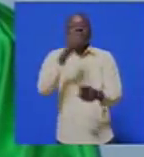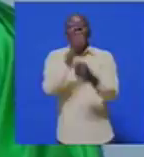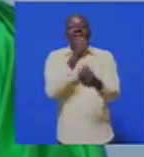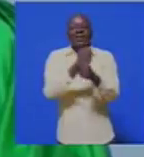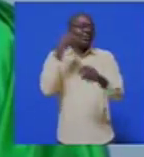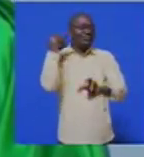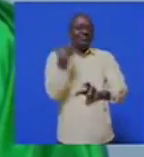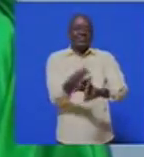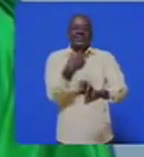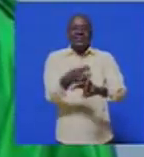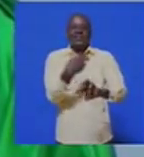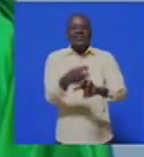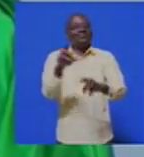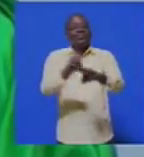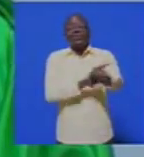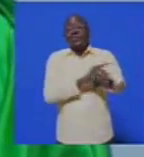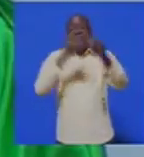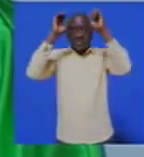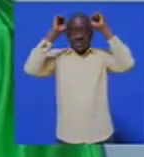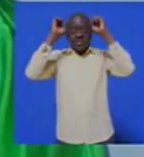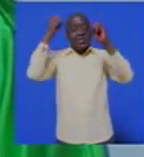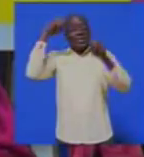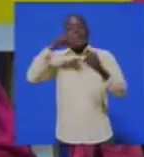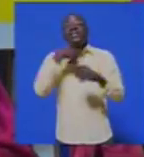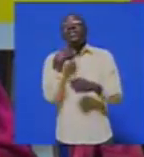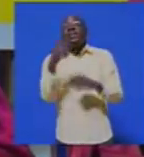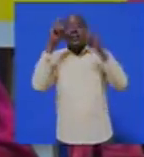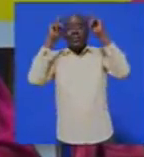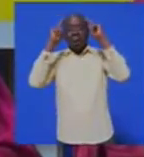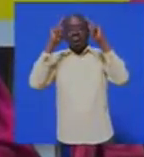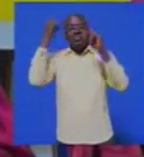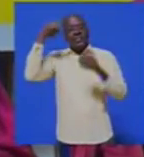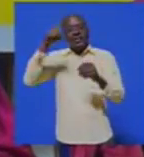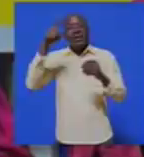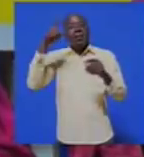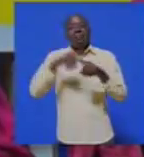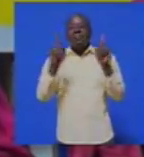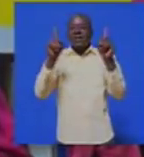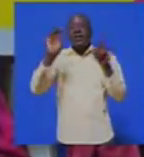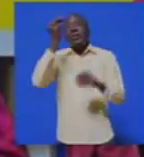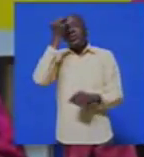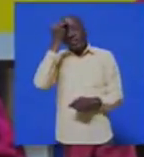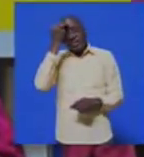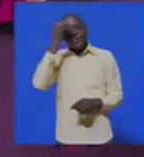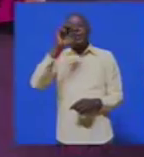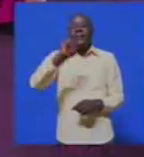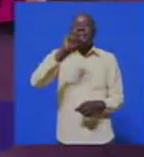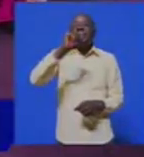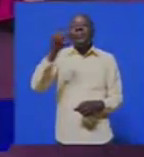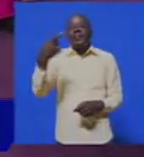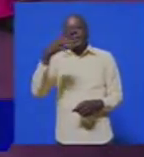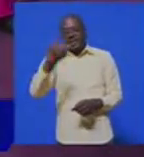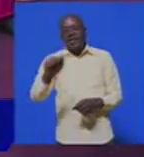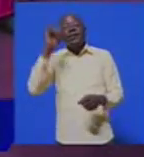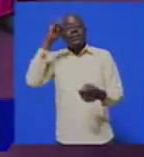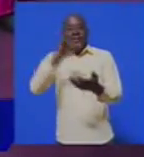difficiles, dira le président de l'université Ouagadougou. Mais d'ores et déjà, le ministre Alkassoum Maïga, étant de ce corps,